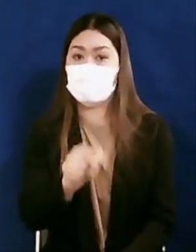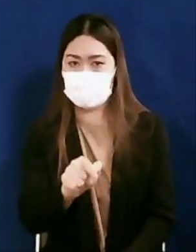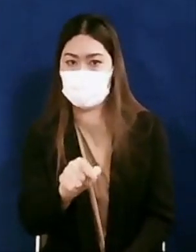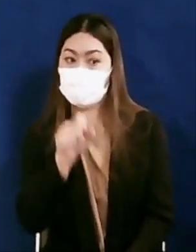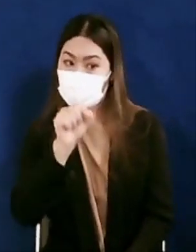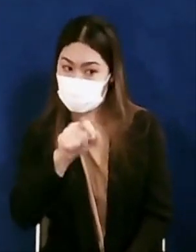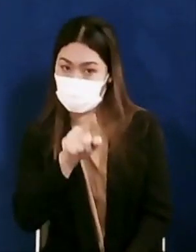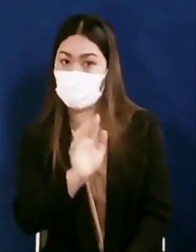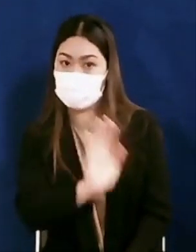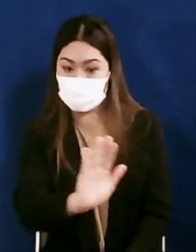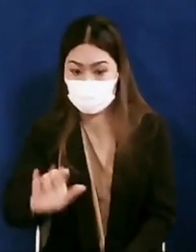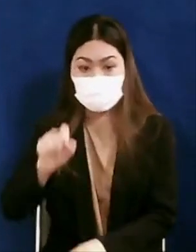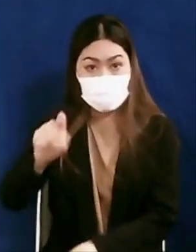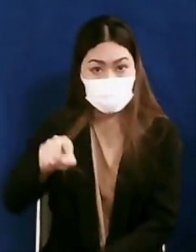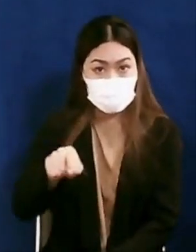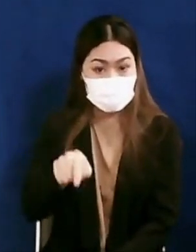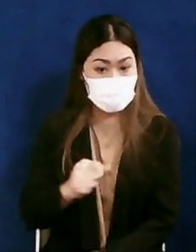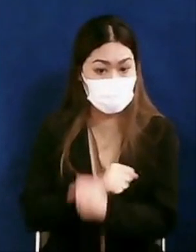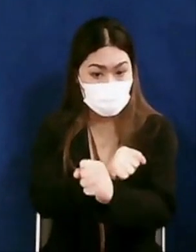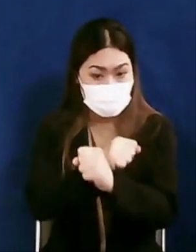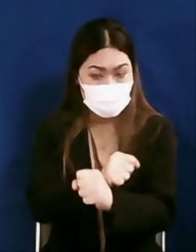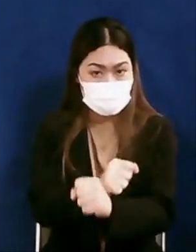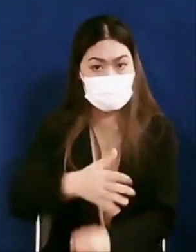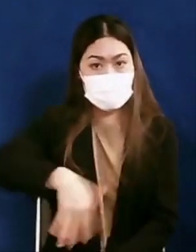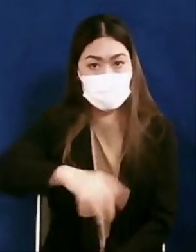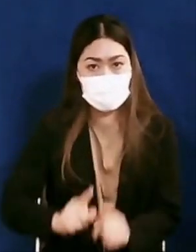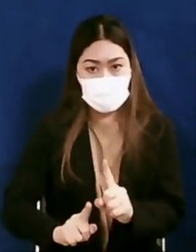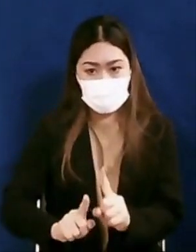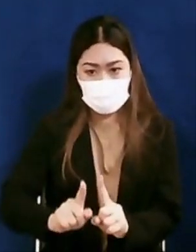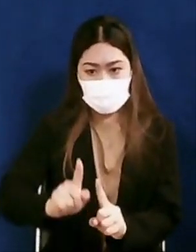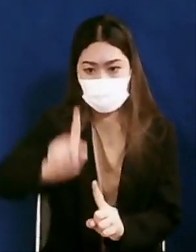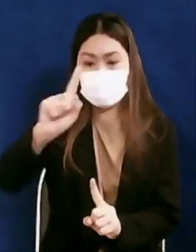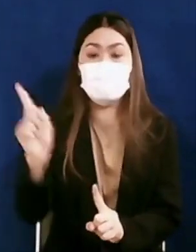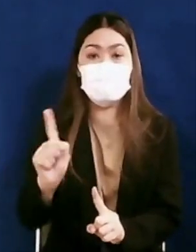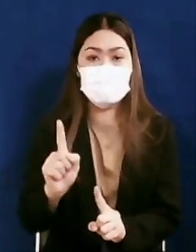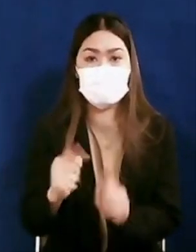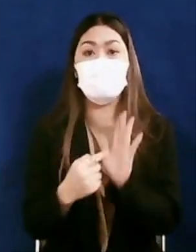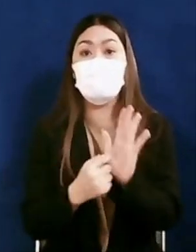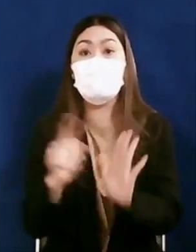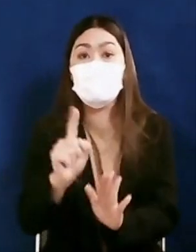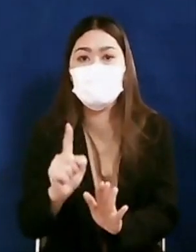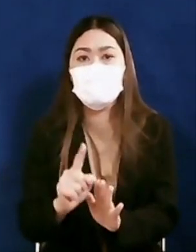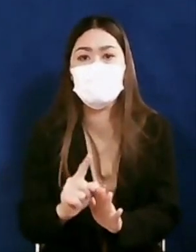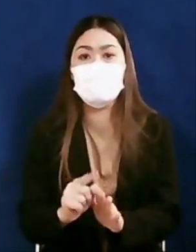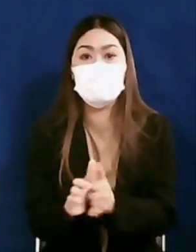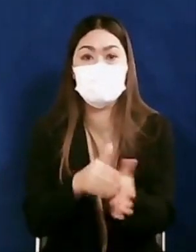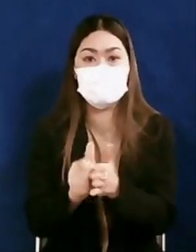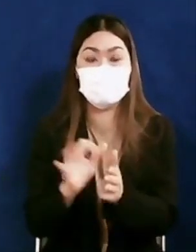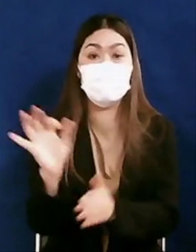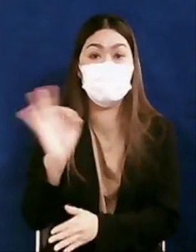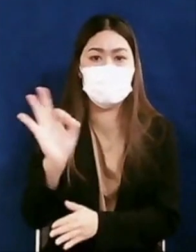ปเร่งนะครับเพราะว่าการที่จะเร่งภูมิคุ้มกันของประชาชนให้ขึ้นมาสูงเนี่ยมีกรณีเดียวนะคือยืดสีฟ้าขึ้นถูก